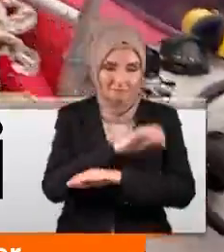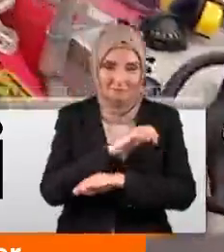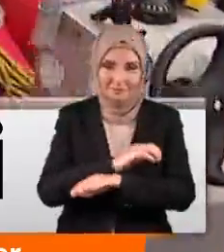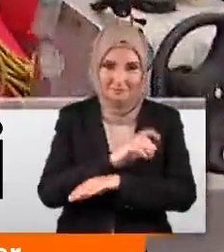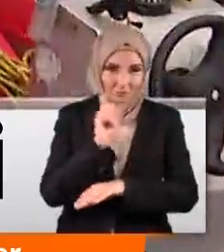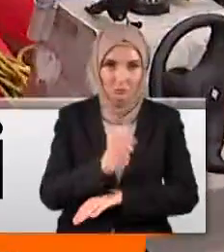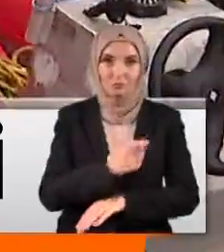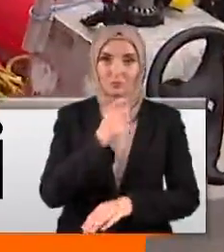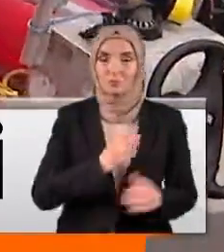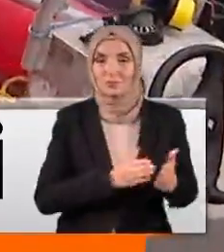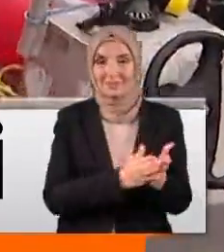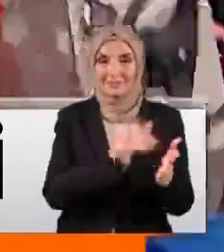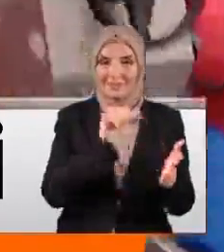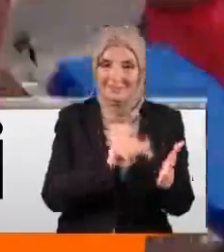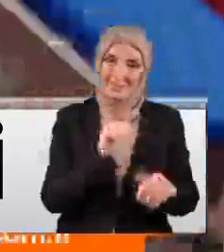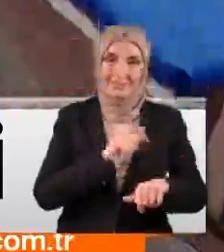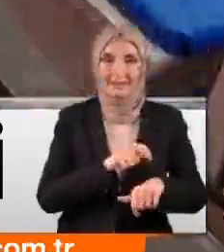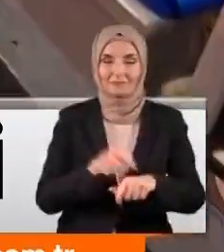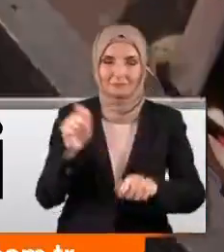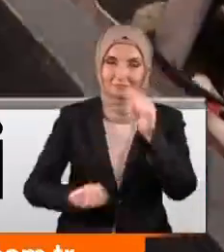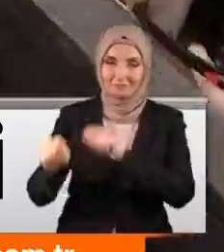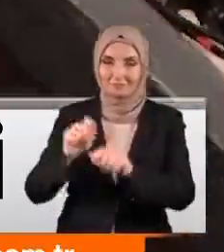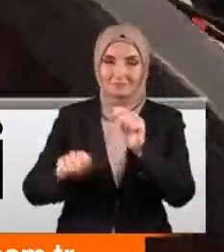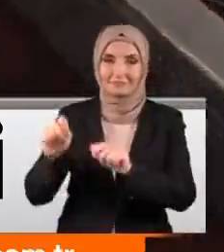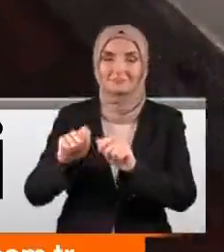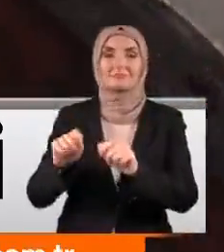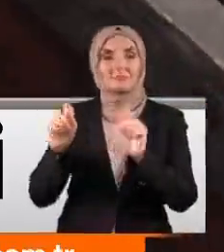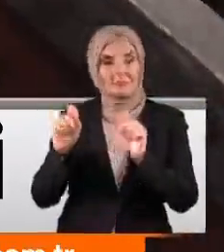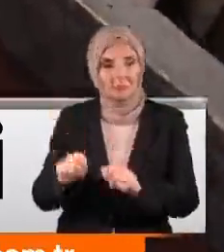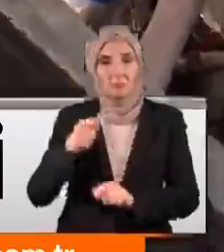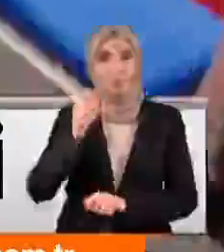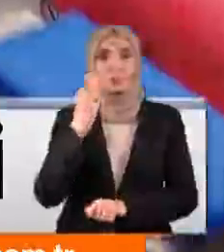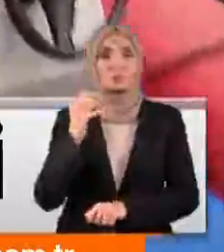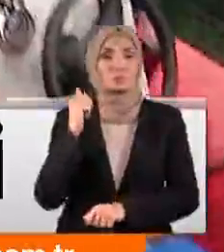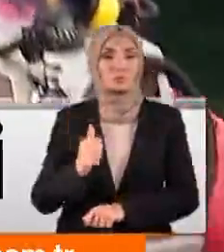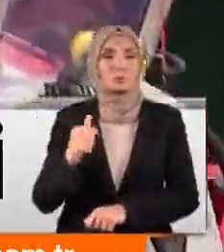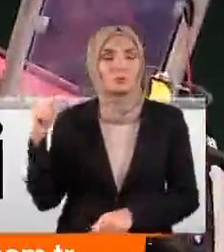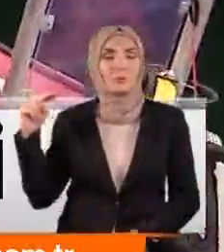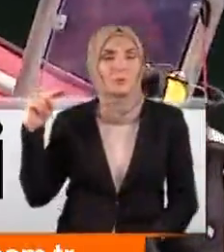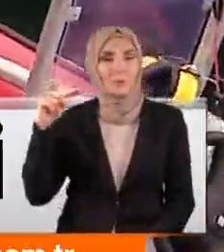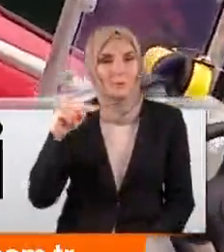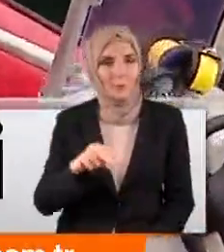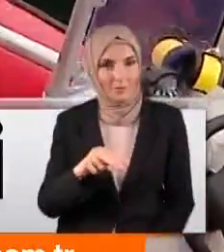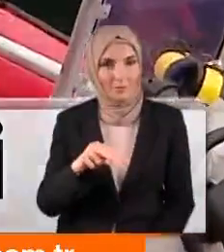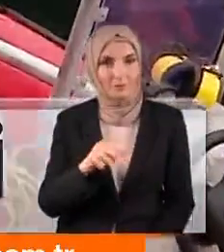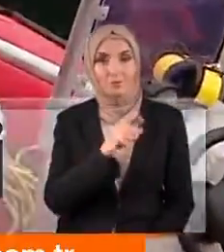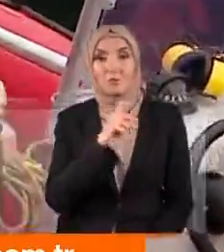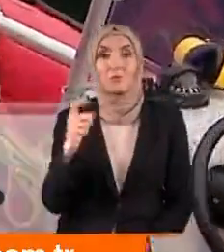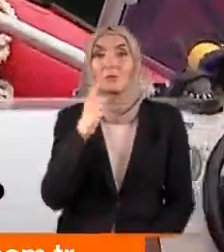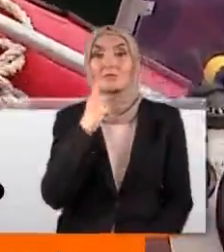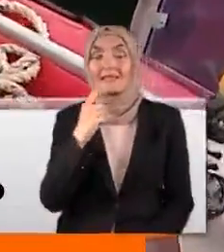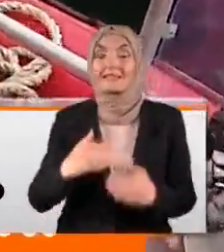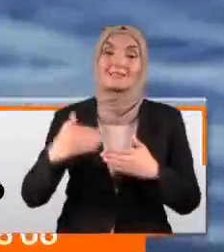gemisinin replikası 93 gün boyunca süren yolculuğunu bitirdi ve 900 yılın ardından İstanbul'a tekrar